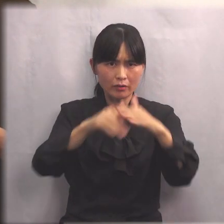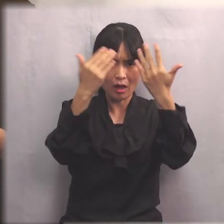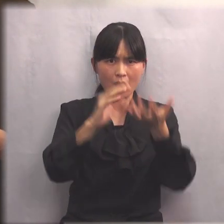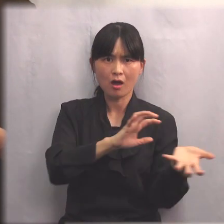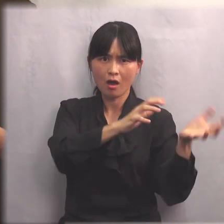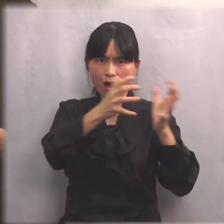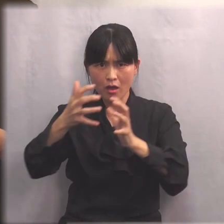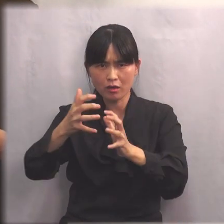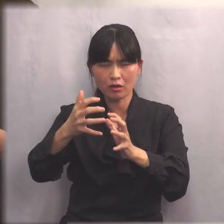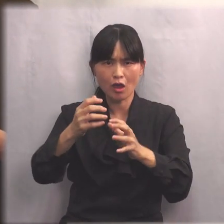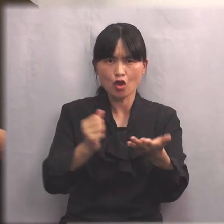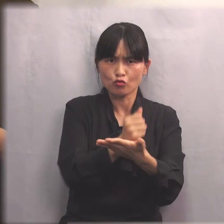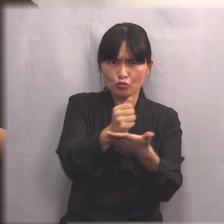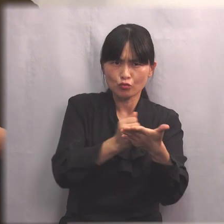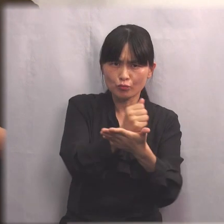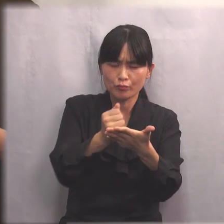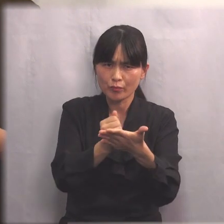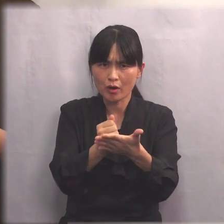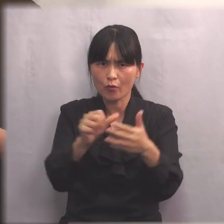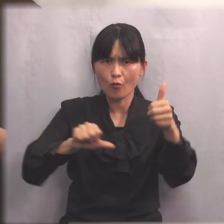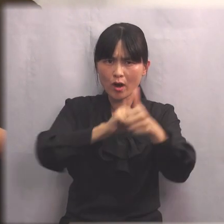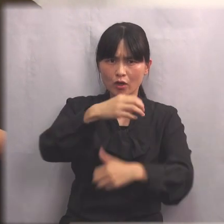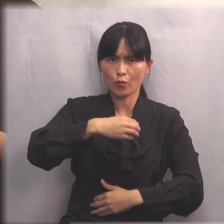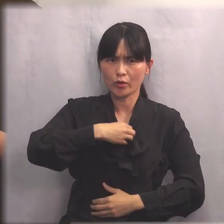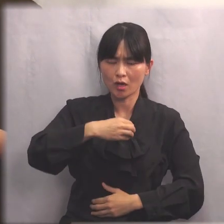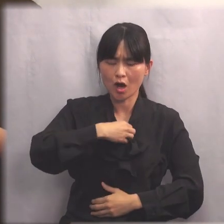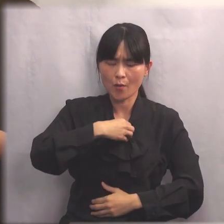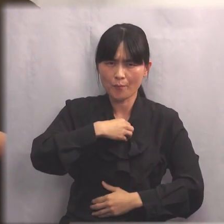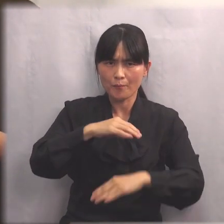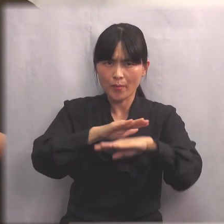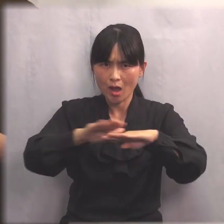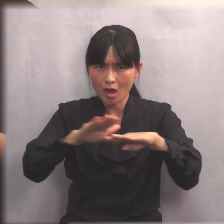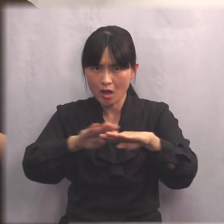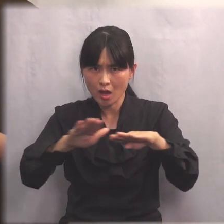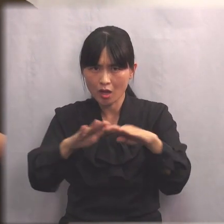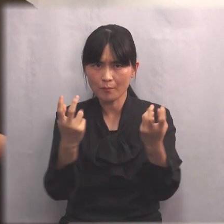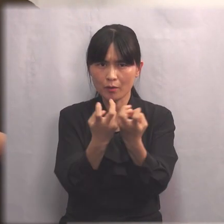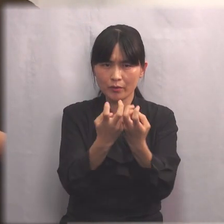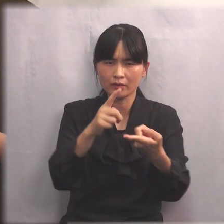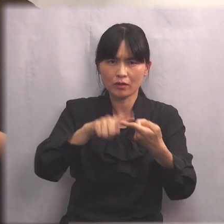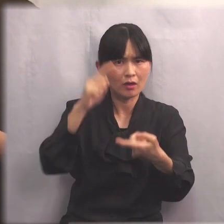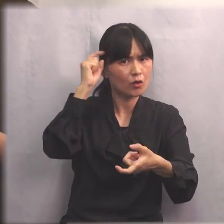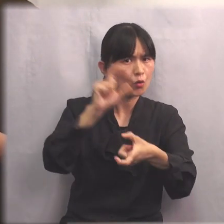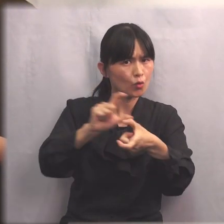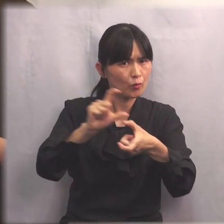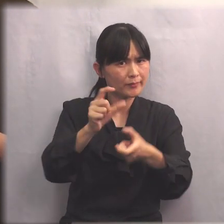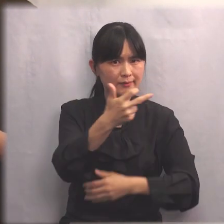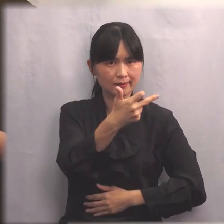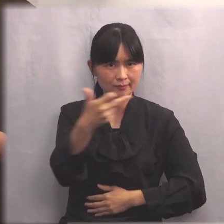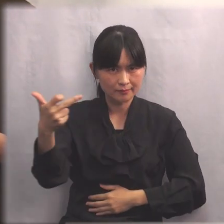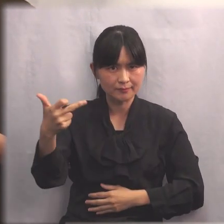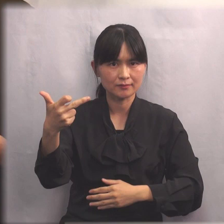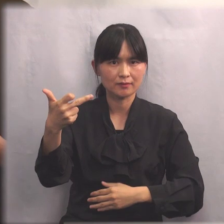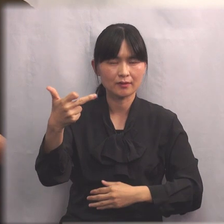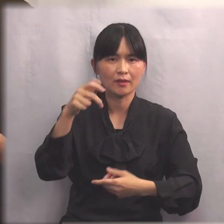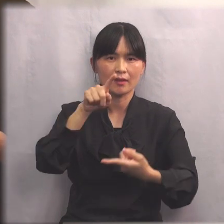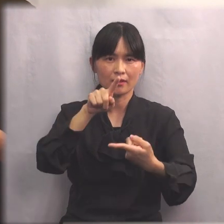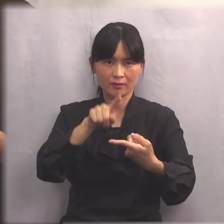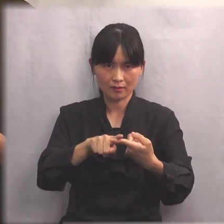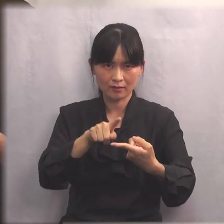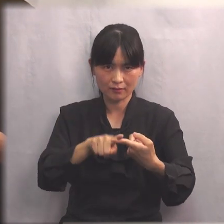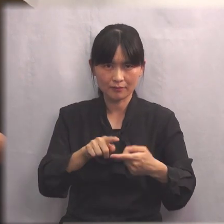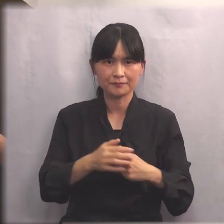인류 전체의 운명이 지금 이 기후위기를 어떻게 극복하느냐에 따라서 굉장히 크게 달라질 것이라고 하는